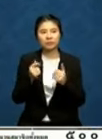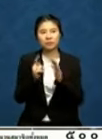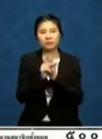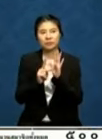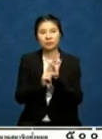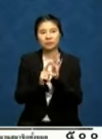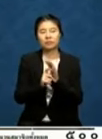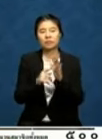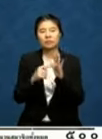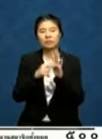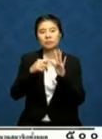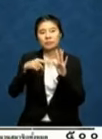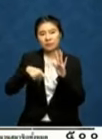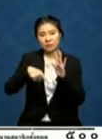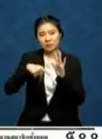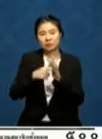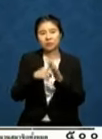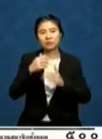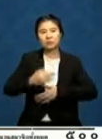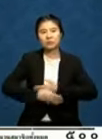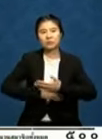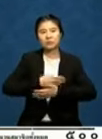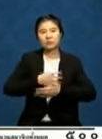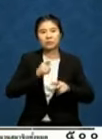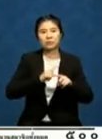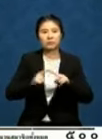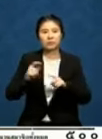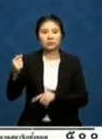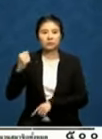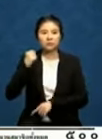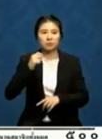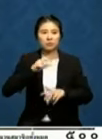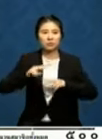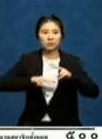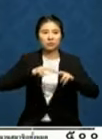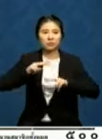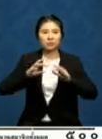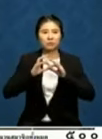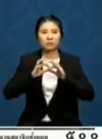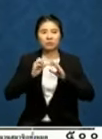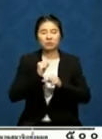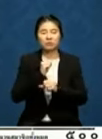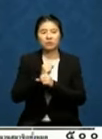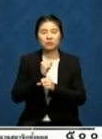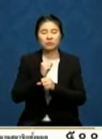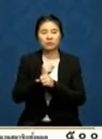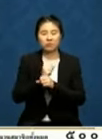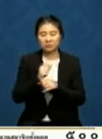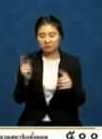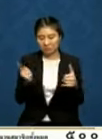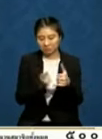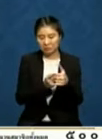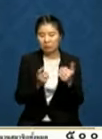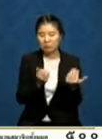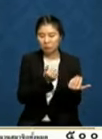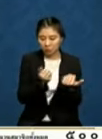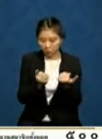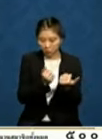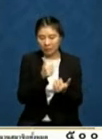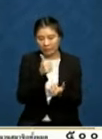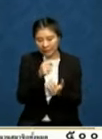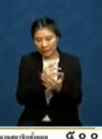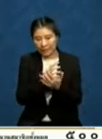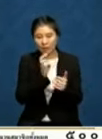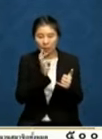ณิชย์ที่กำหนดสิทธิ์ของผู้ใช้อำนาจปกครองว่ามีสิทธิ์ทำโทษบุตรตามสมควรเพื่อว่ากล่าวสั่งสอน